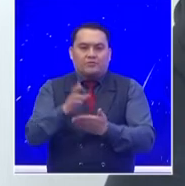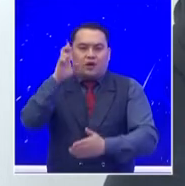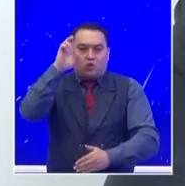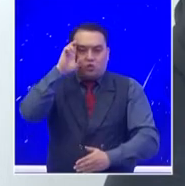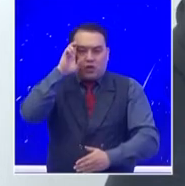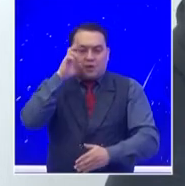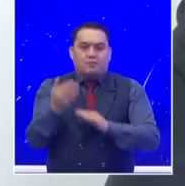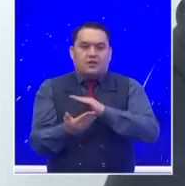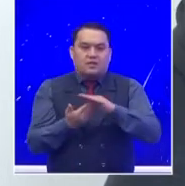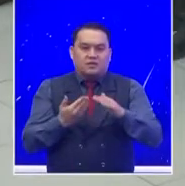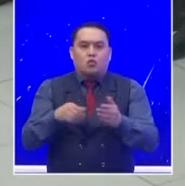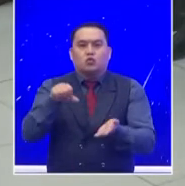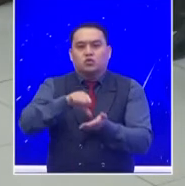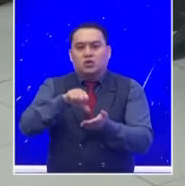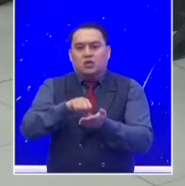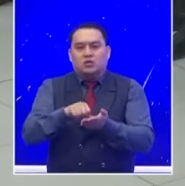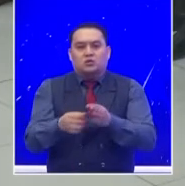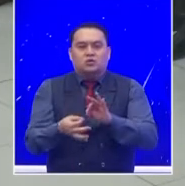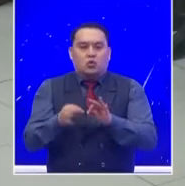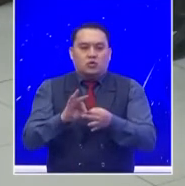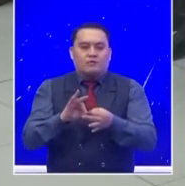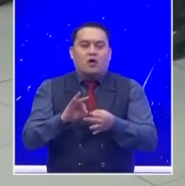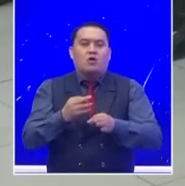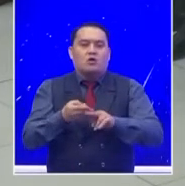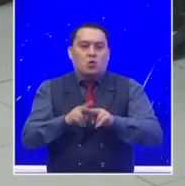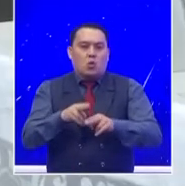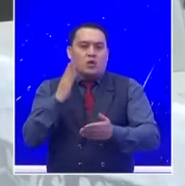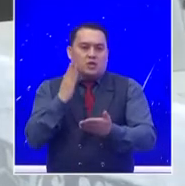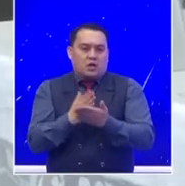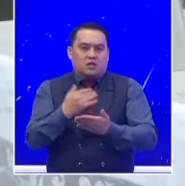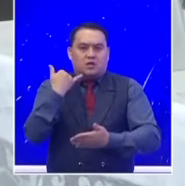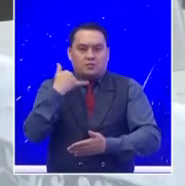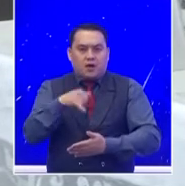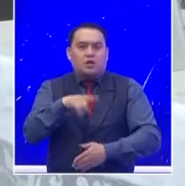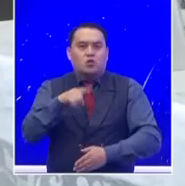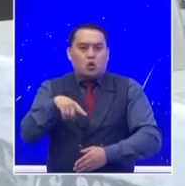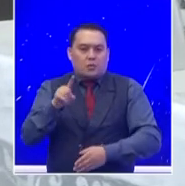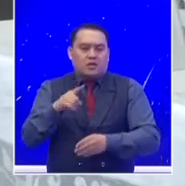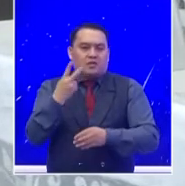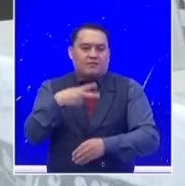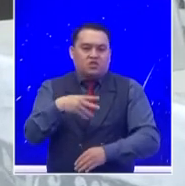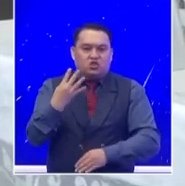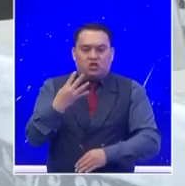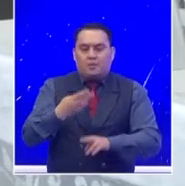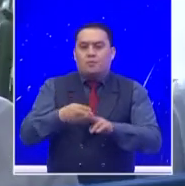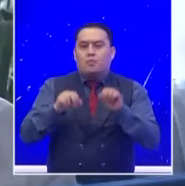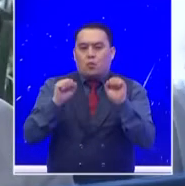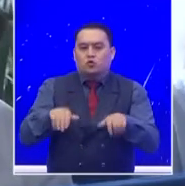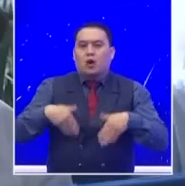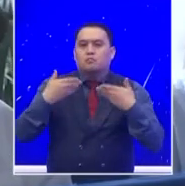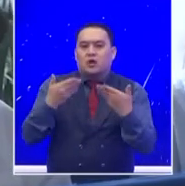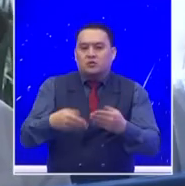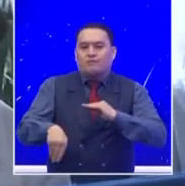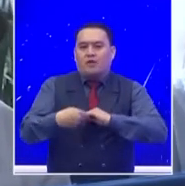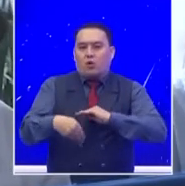государства и призвали принять участие в этой нелегкой борьбе. У нас есть горячая линия по номеру 1424. Вы можете обратиться, если вам известно